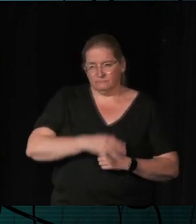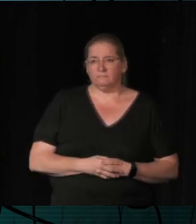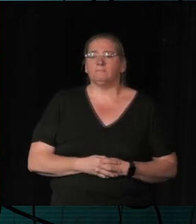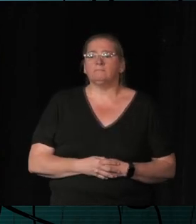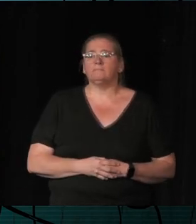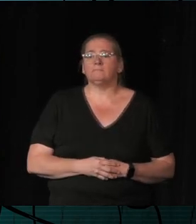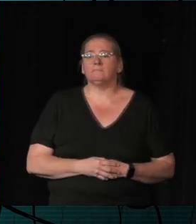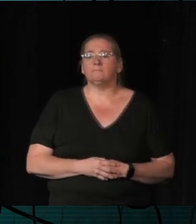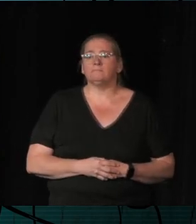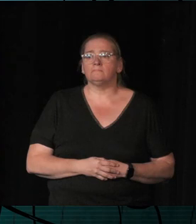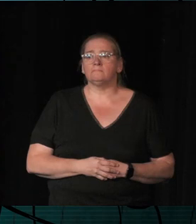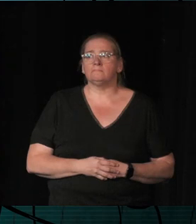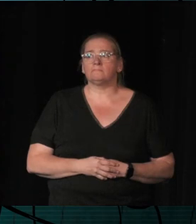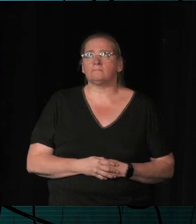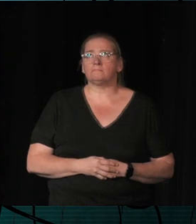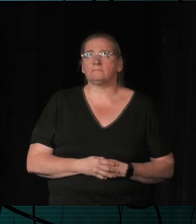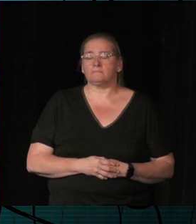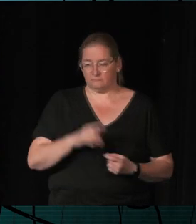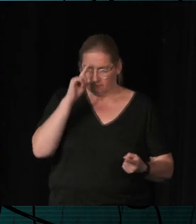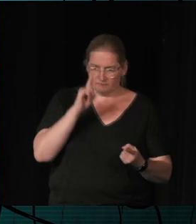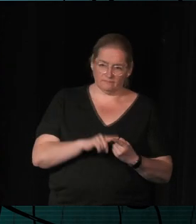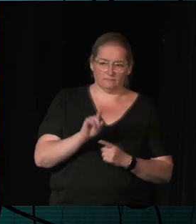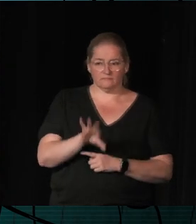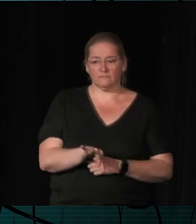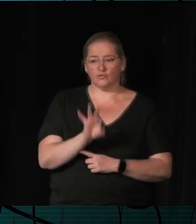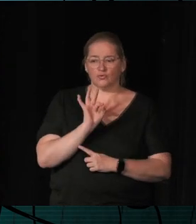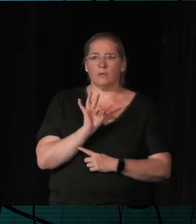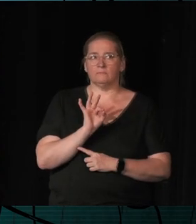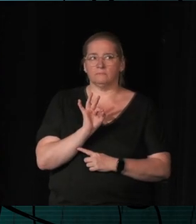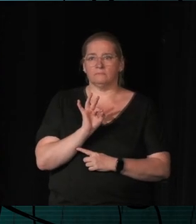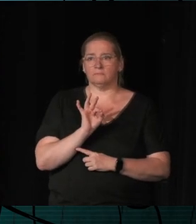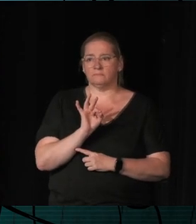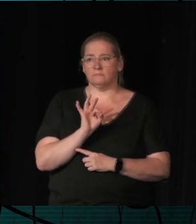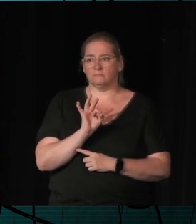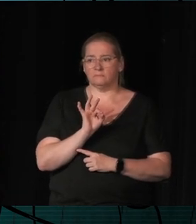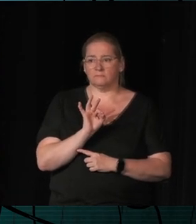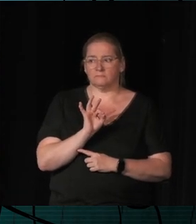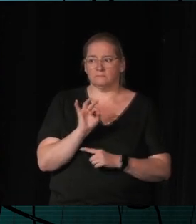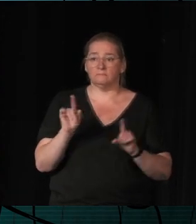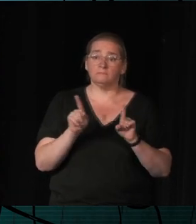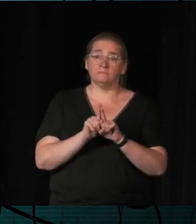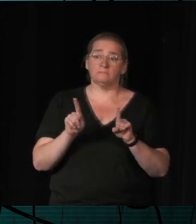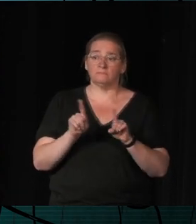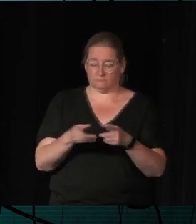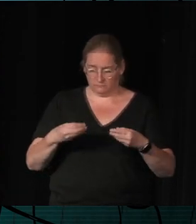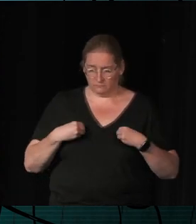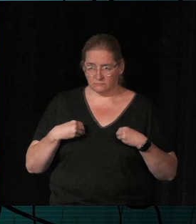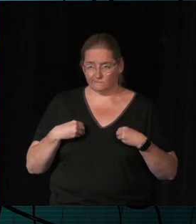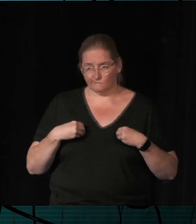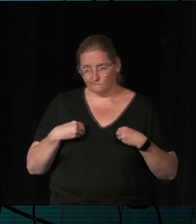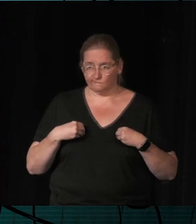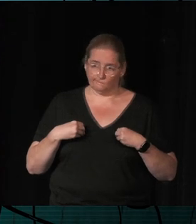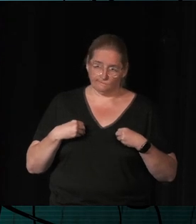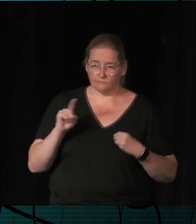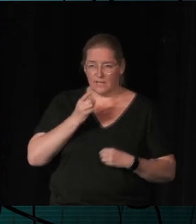Sur cette idée de choix et de, on va dire, de mise à mal du joueur et de l'expérience,